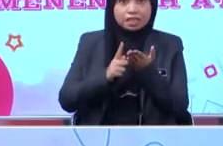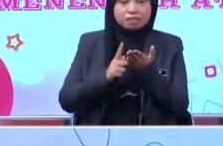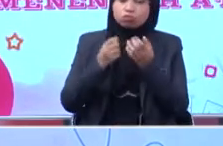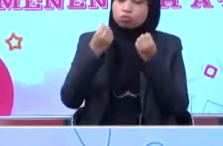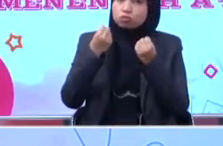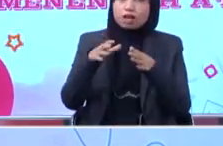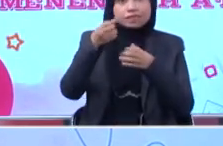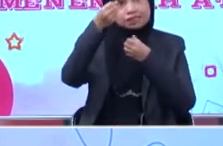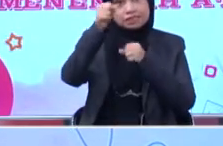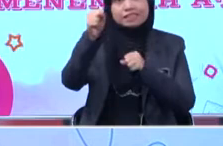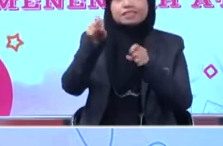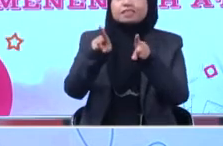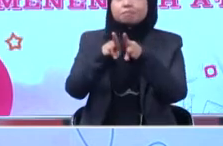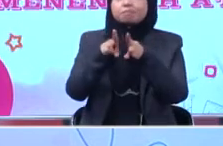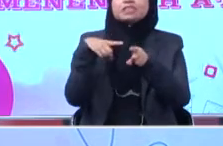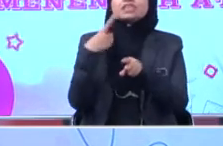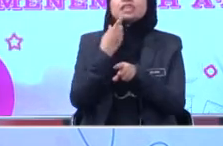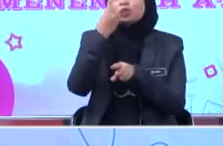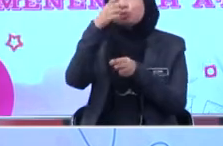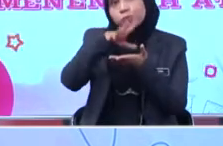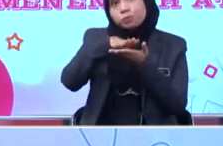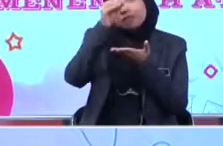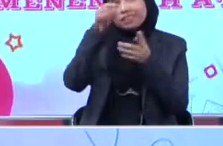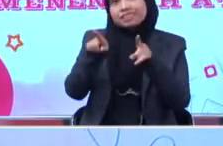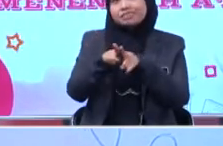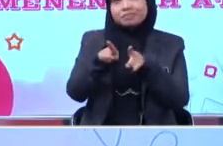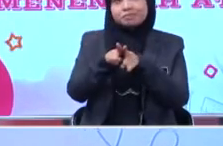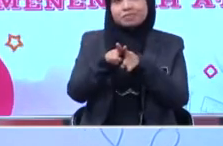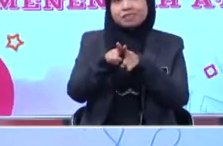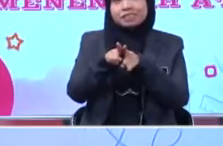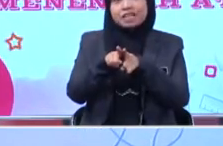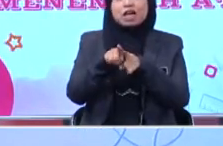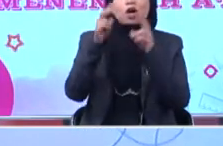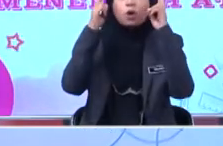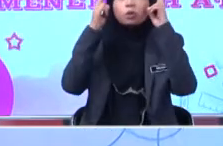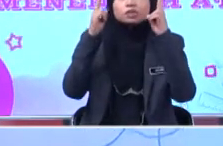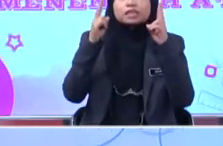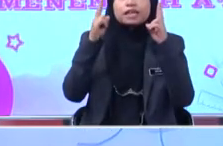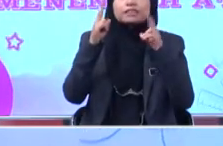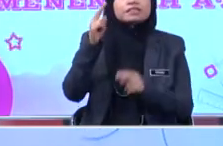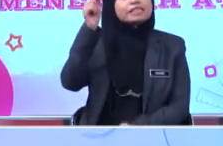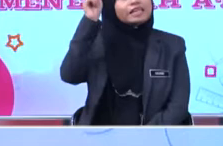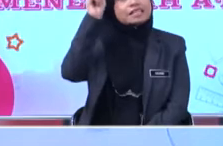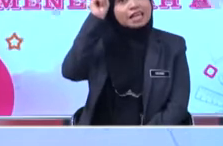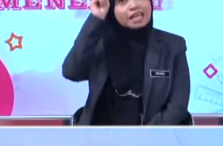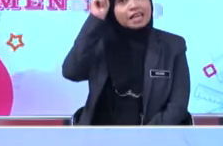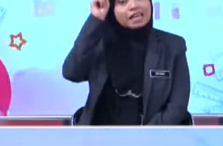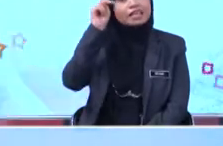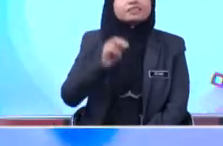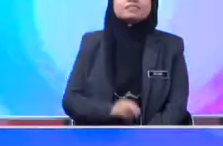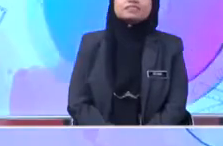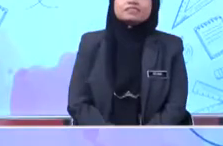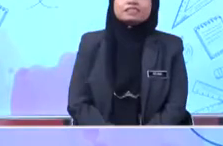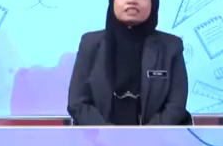bersedia untuk bersama dengan murid-murid pada hari ini ini dia Ustaz Muhammad Nazir Khan Zainal